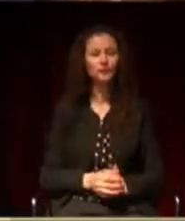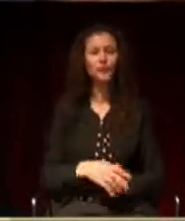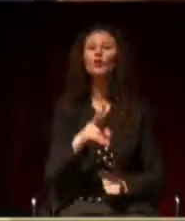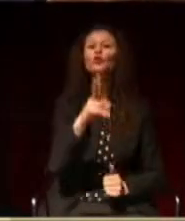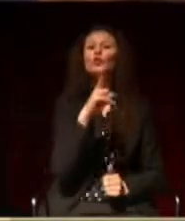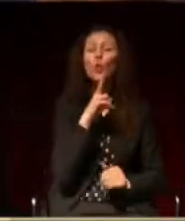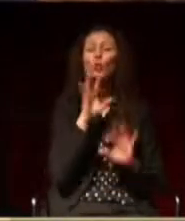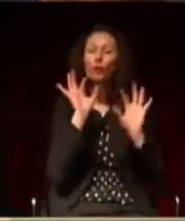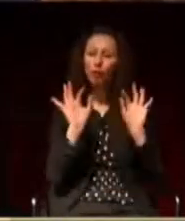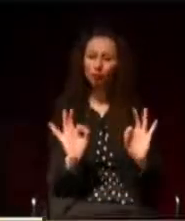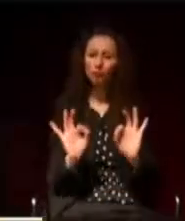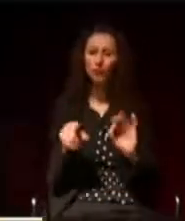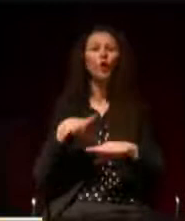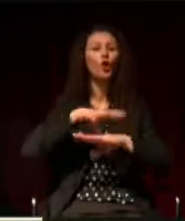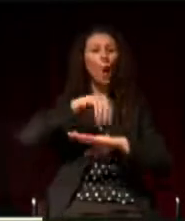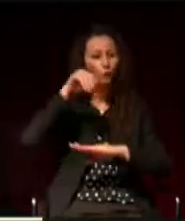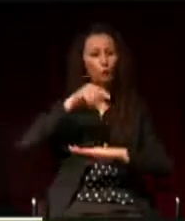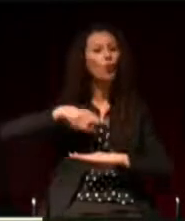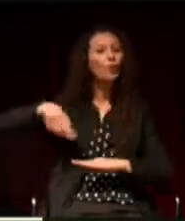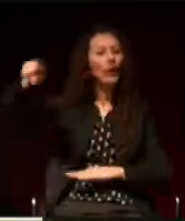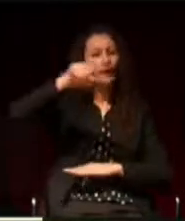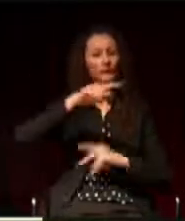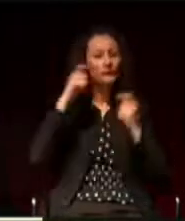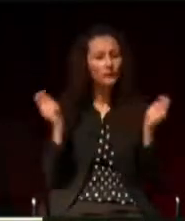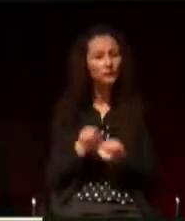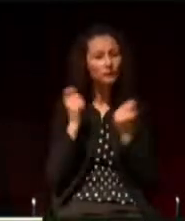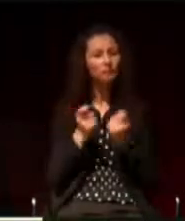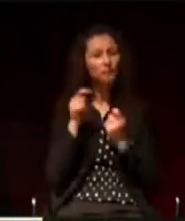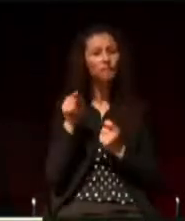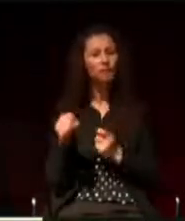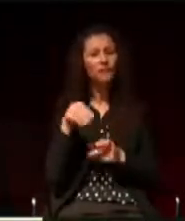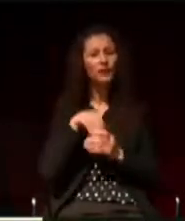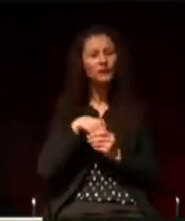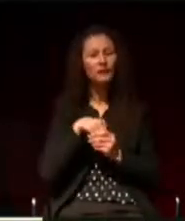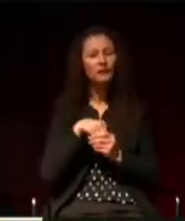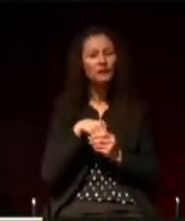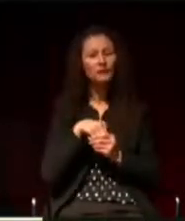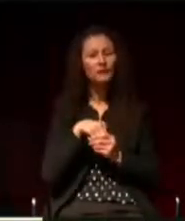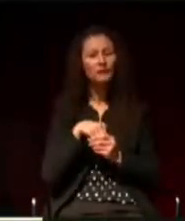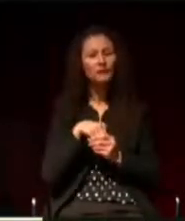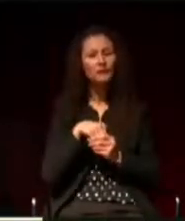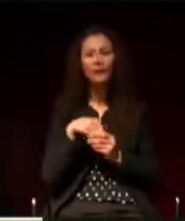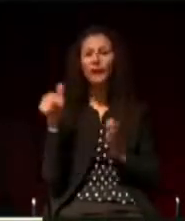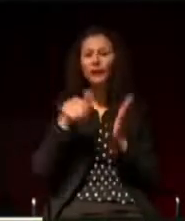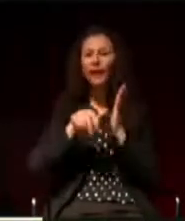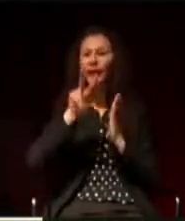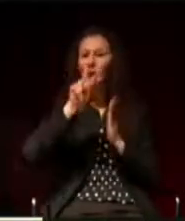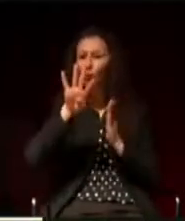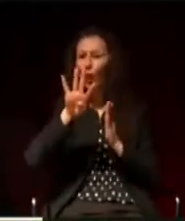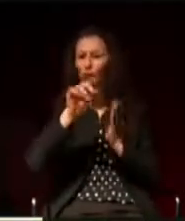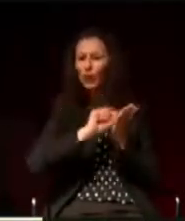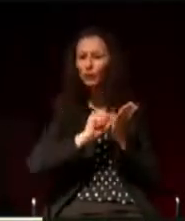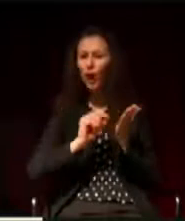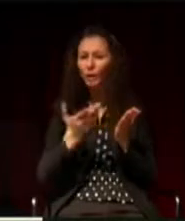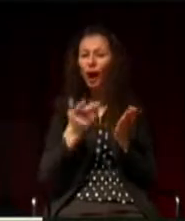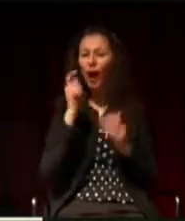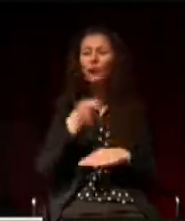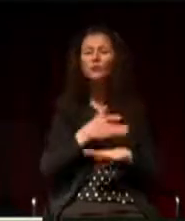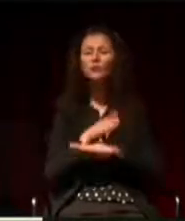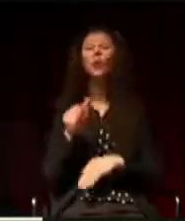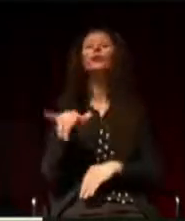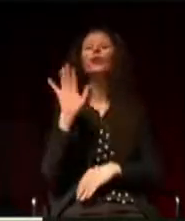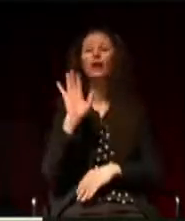Son halini aldı ve komisyonlarımız bunu orada tarih 24 diye yazıyor ama arkadaşlar aslında o